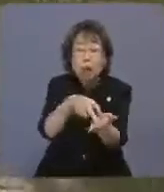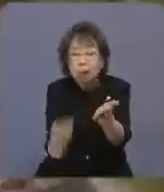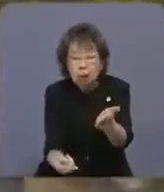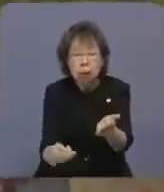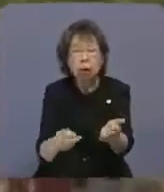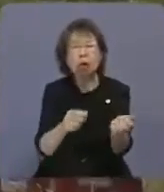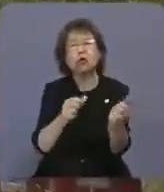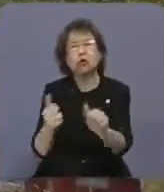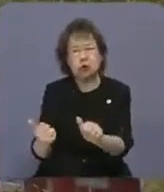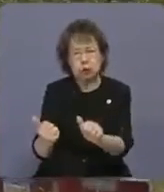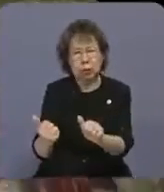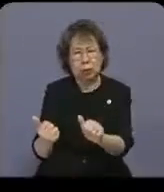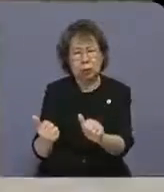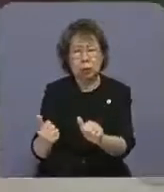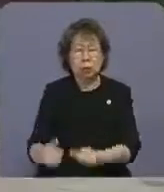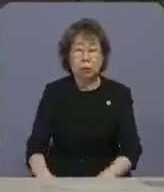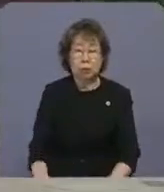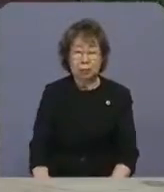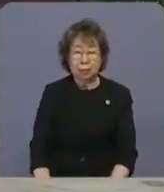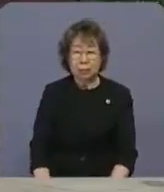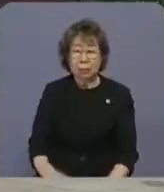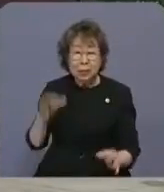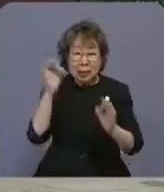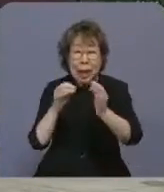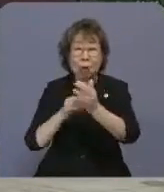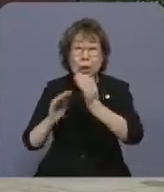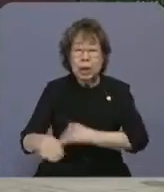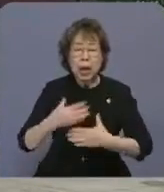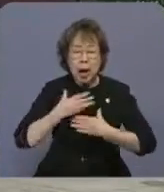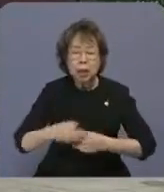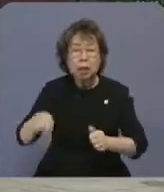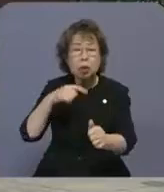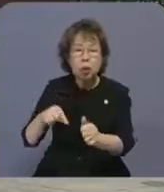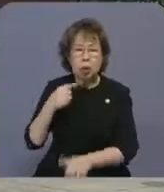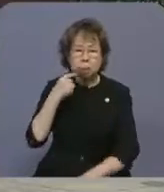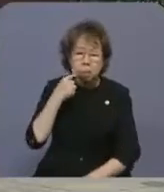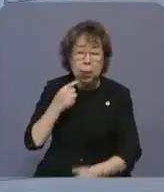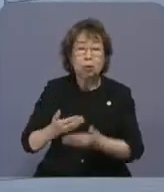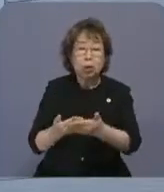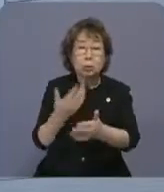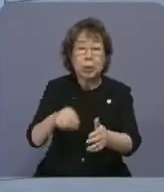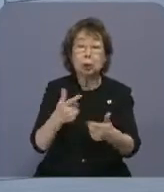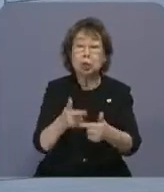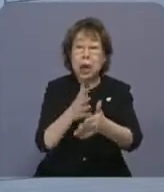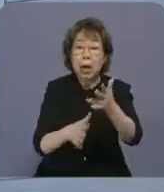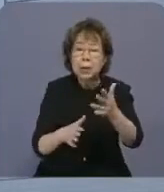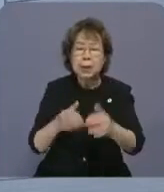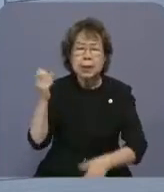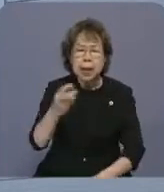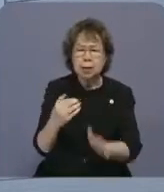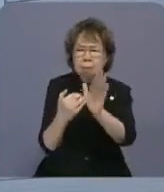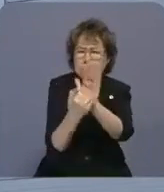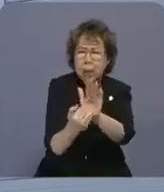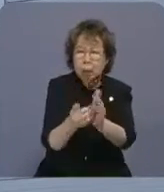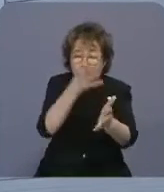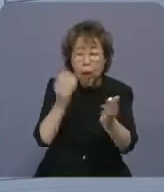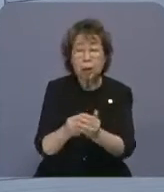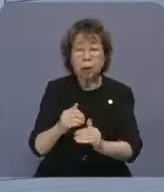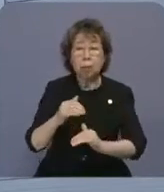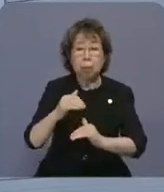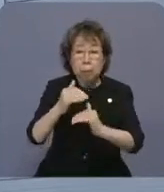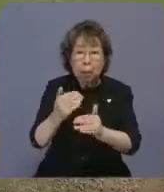떨어져 숨졌습니다. 사고 이후 안전교육을 강화하겠다며 부산시가 재발 방지 대책을